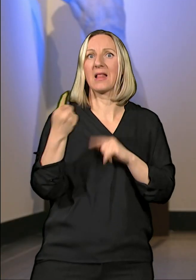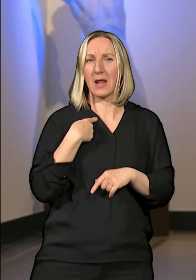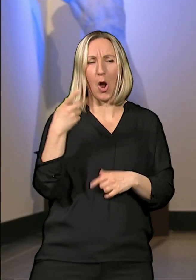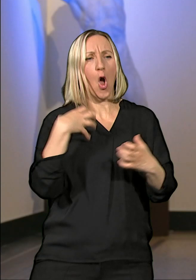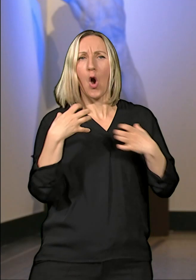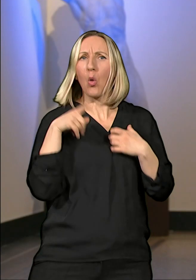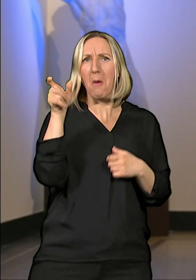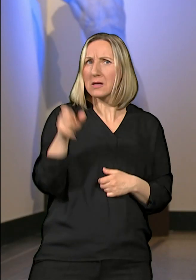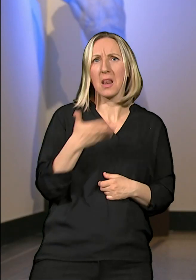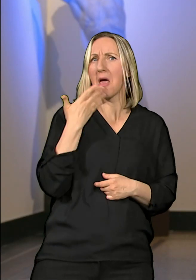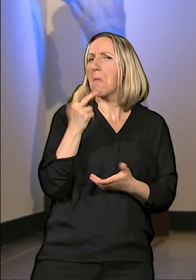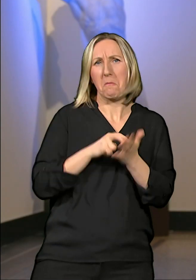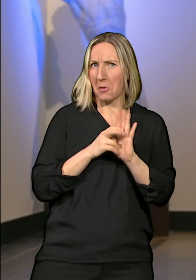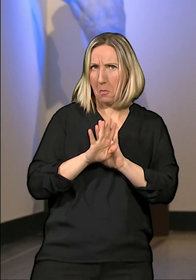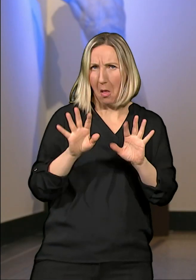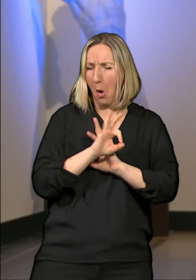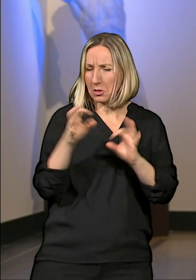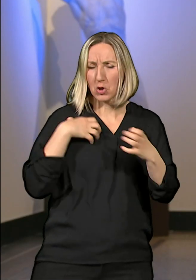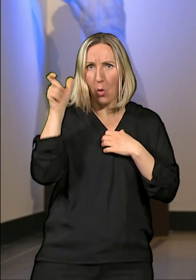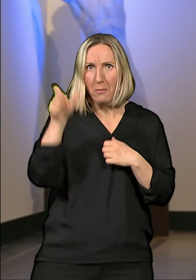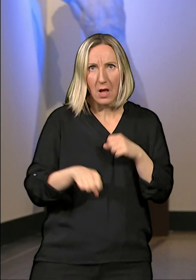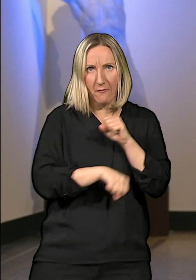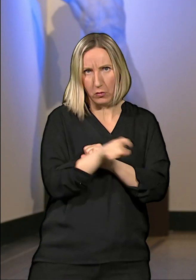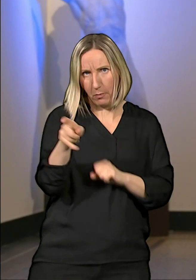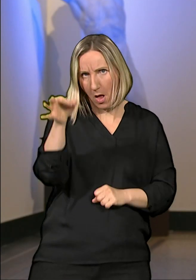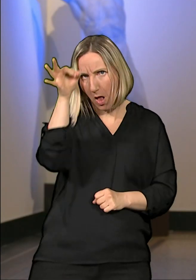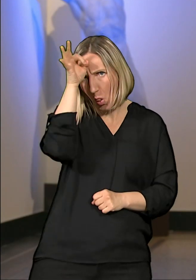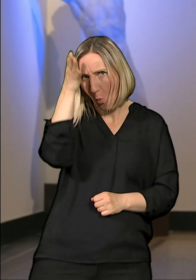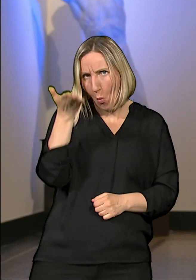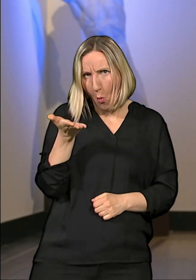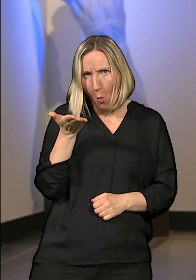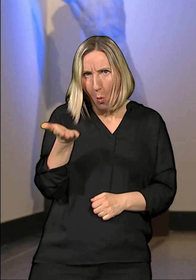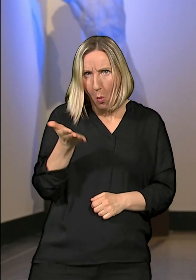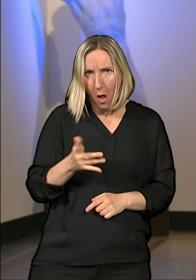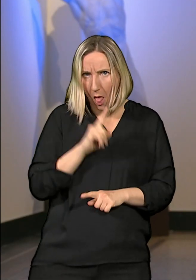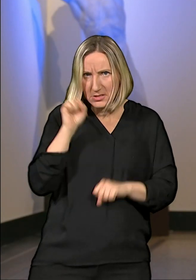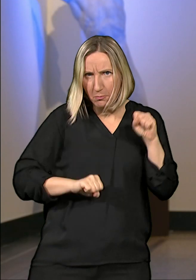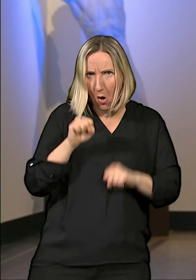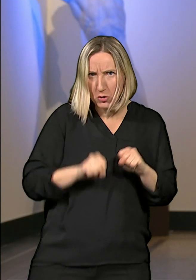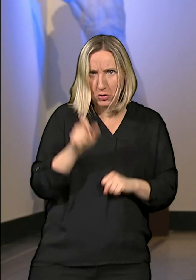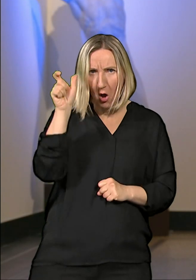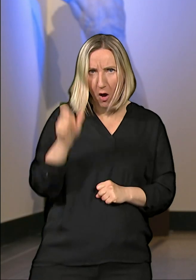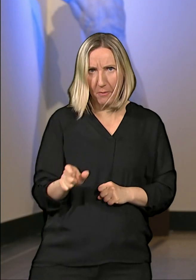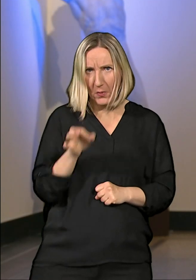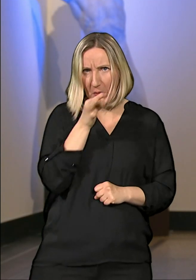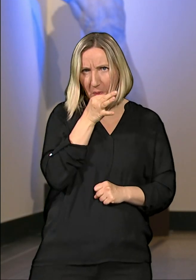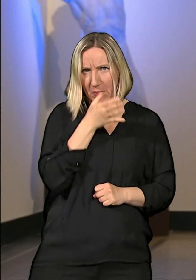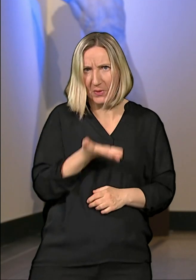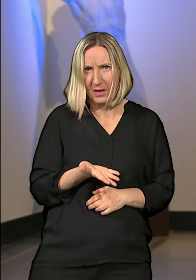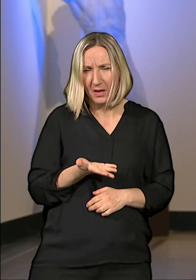tobom nemam problema, ali fudbal stvarno si nesposoban. I onda,